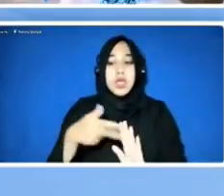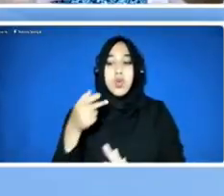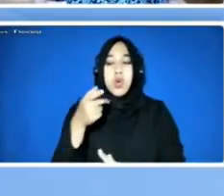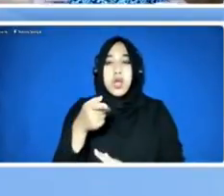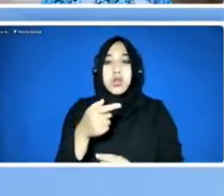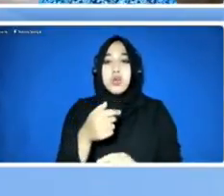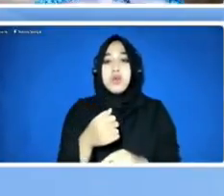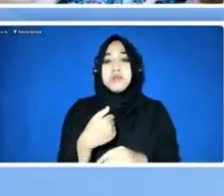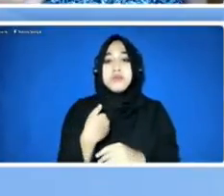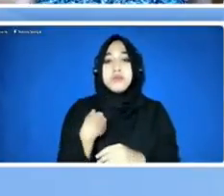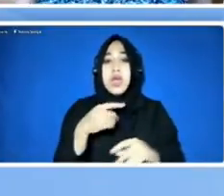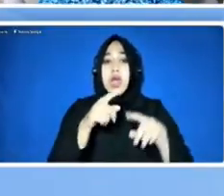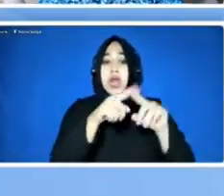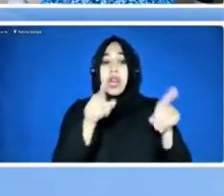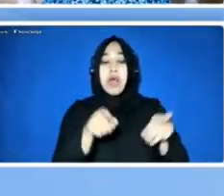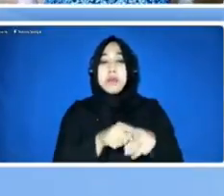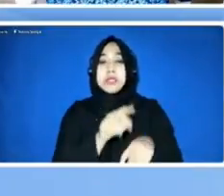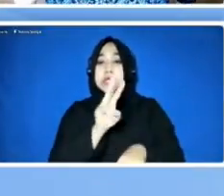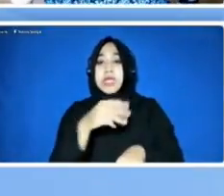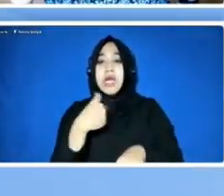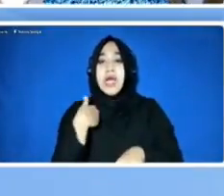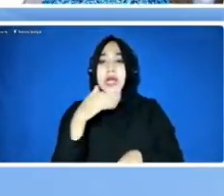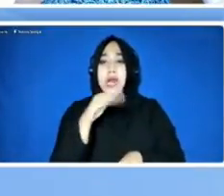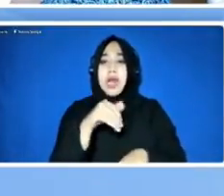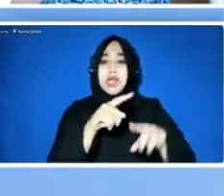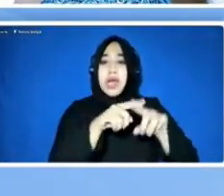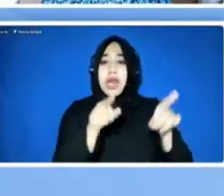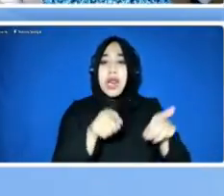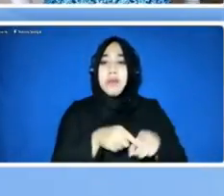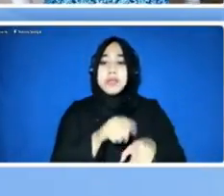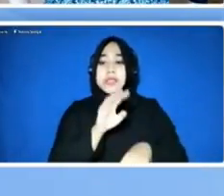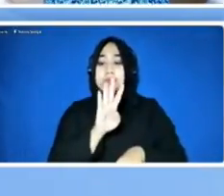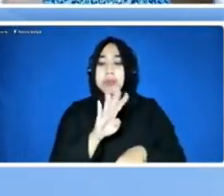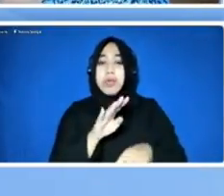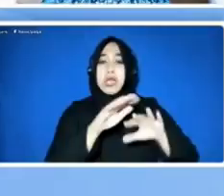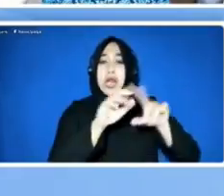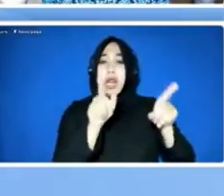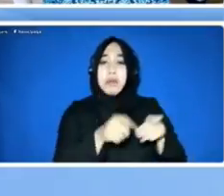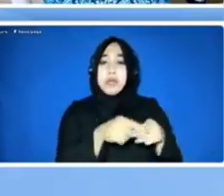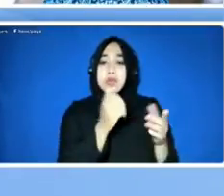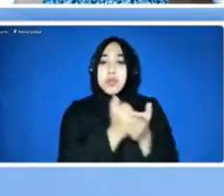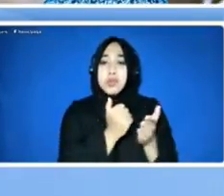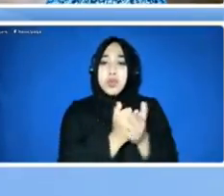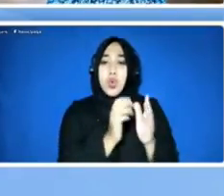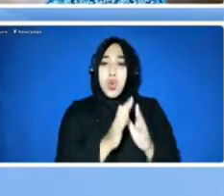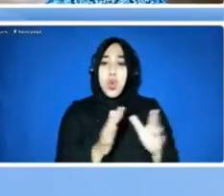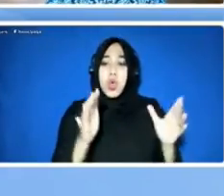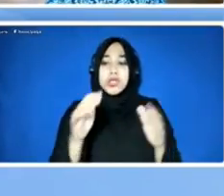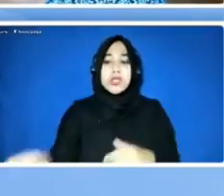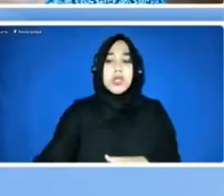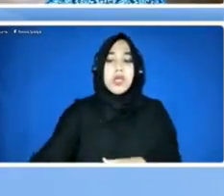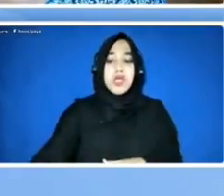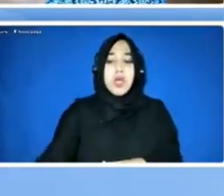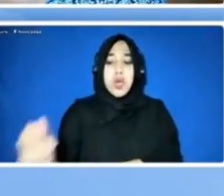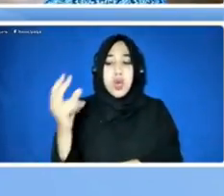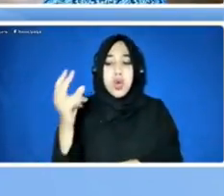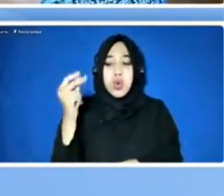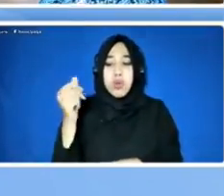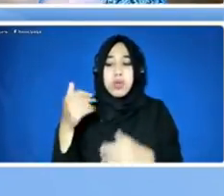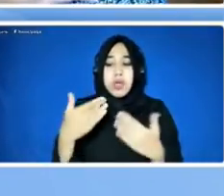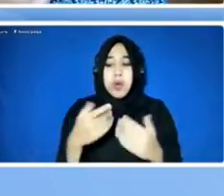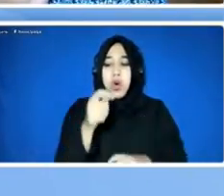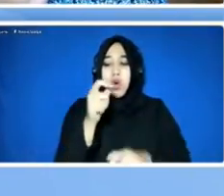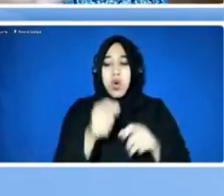ini, lapis ketiga ini kemudian ada lagi lapisan keempat. Ini lapisan yang paling luas, yang paling rumit, yaitu orang-orang yang kita